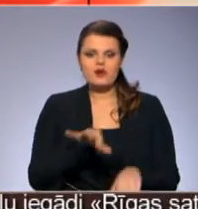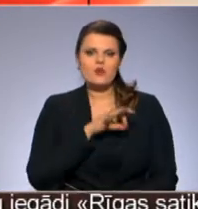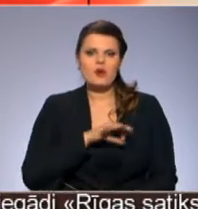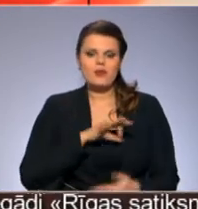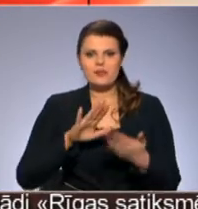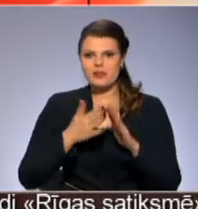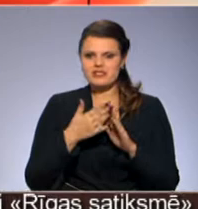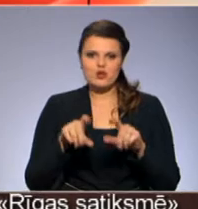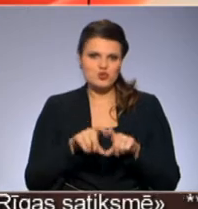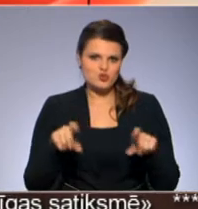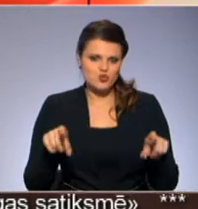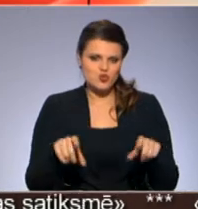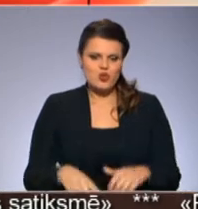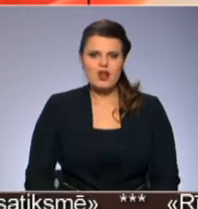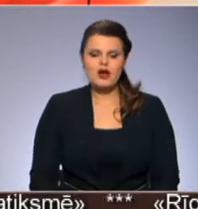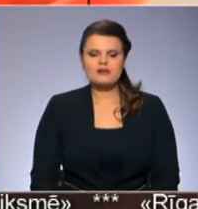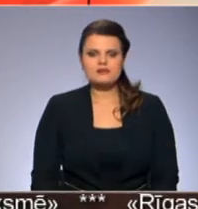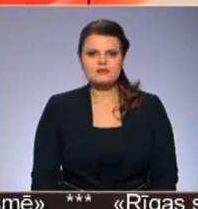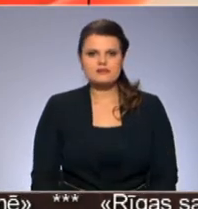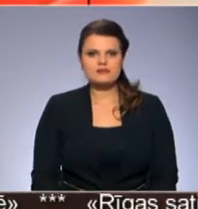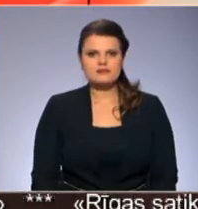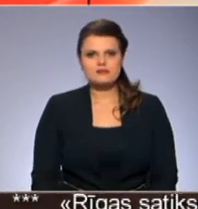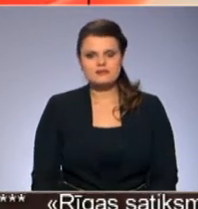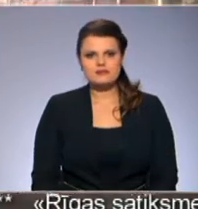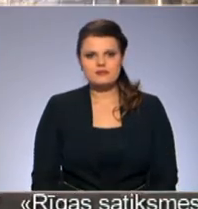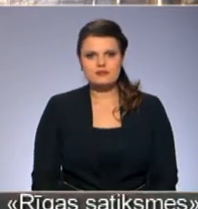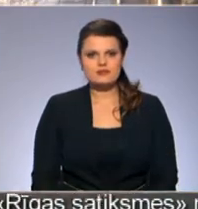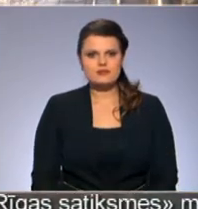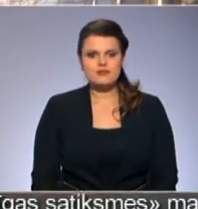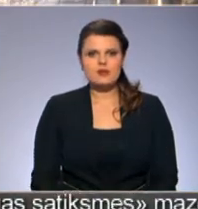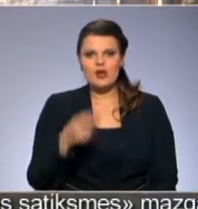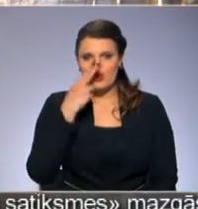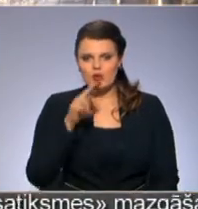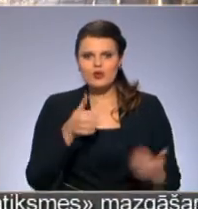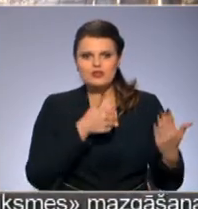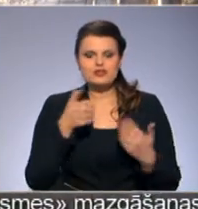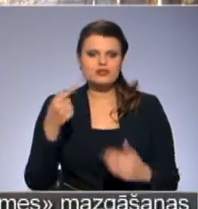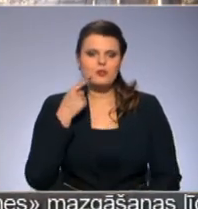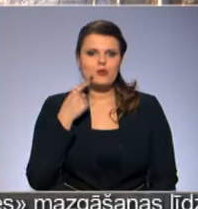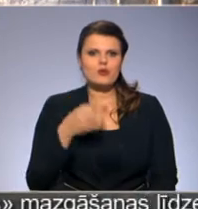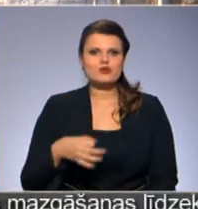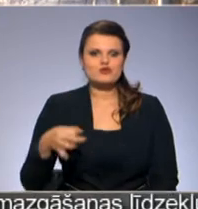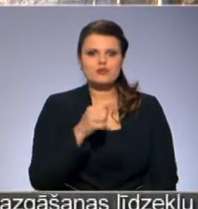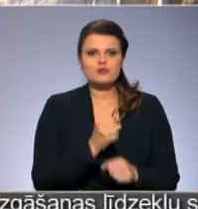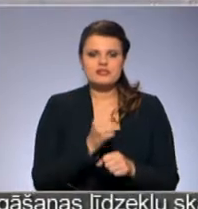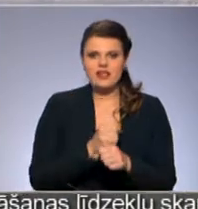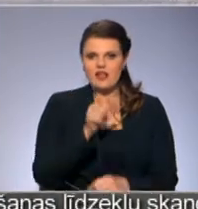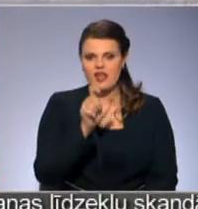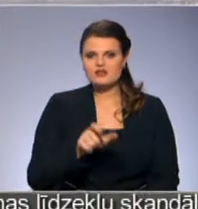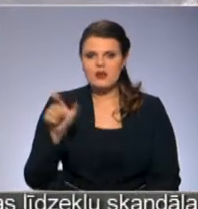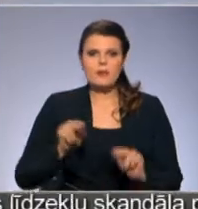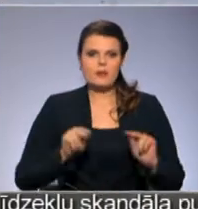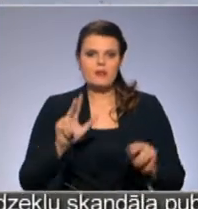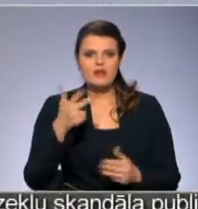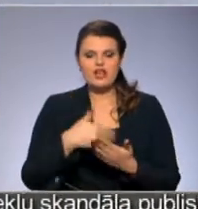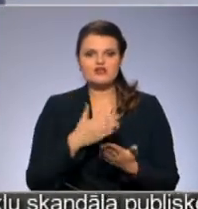nopelnīt pilsētas skolās. Turpina Vidzemes televīzija. No teju 600 Madonas novadā strādājošajiem pedagogiem